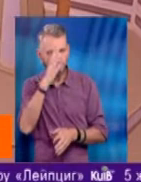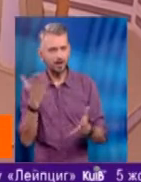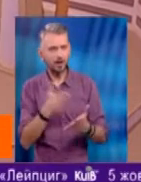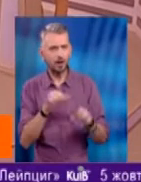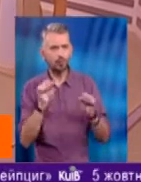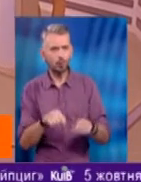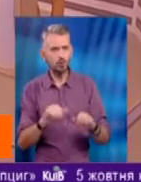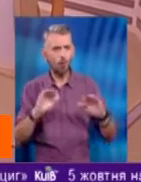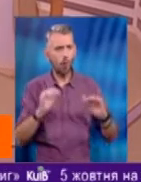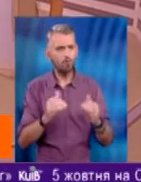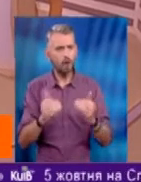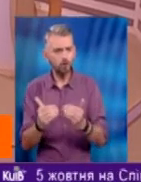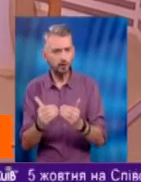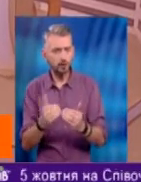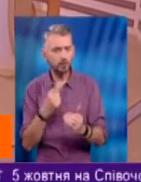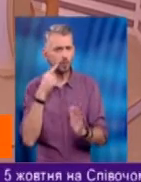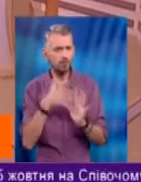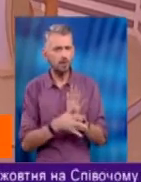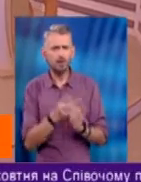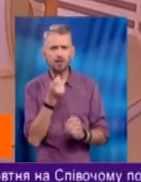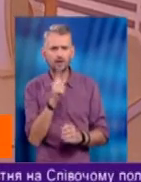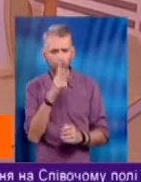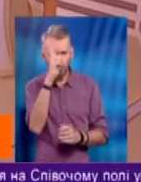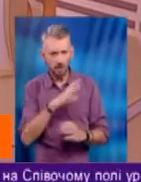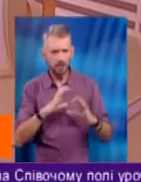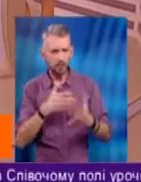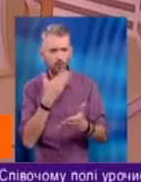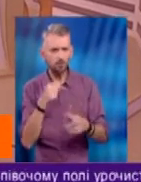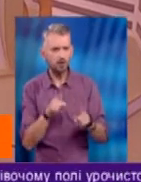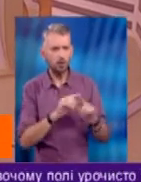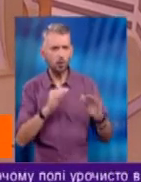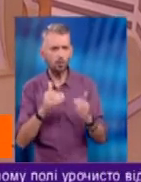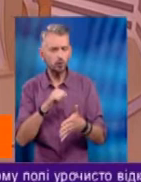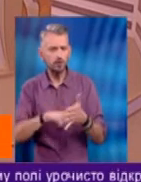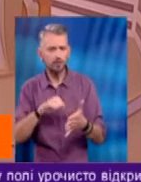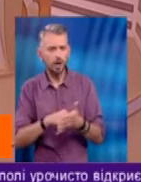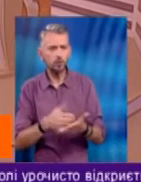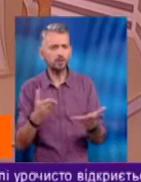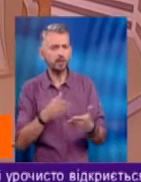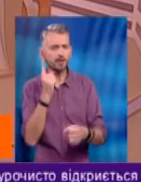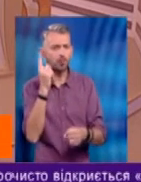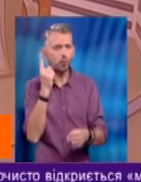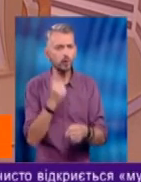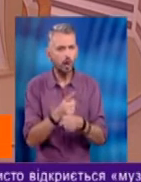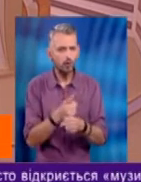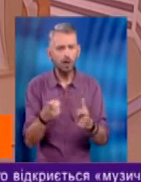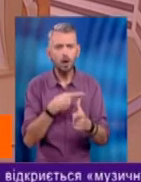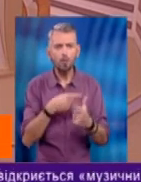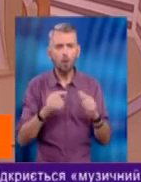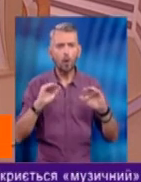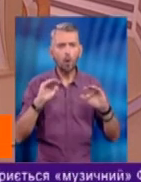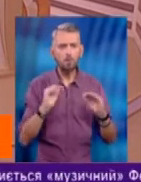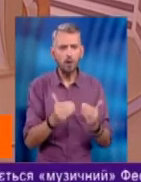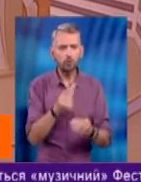може обмежувати. Ви розумієте, що немає ні в одній країні світу таких обмежуючих факторів, які забороняють або